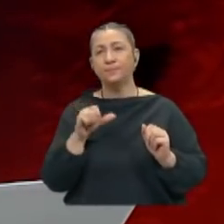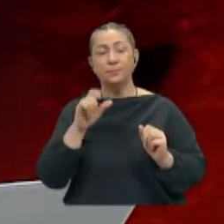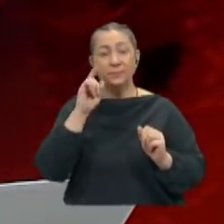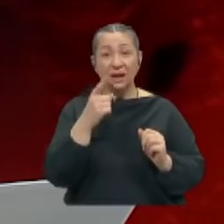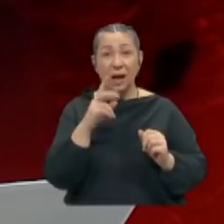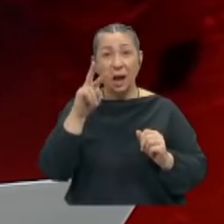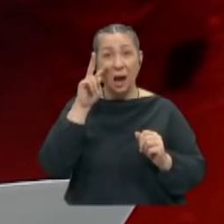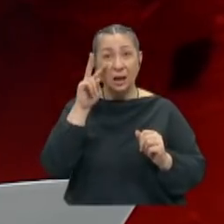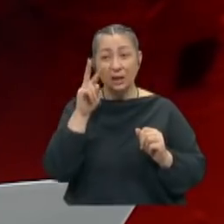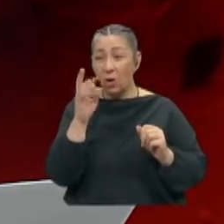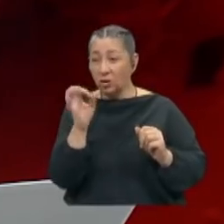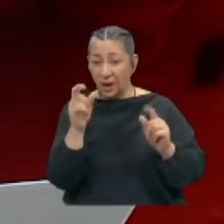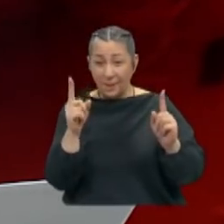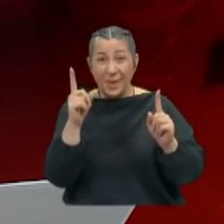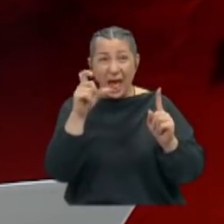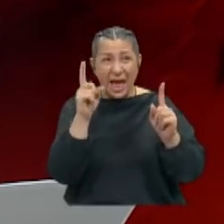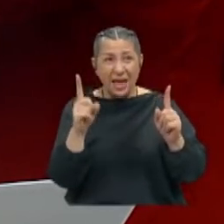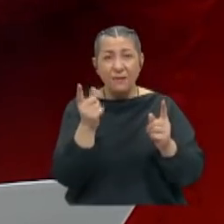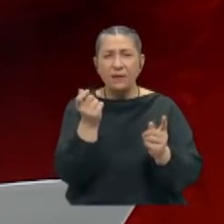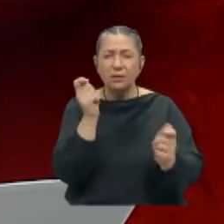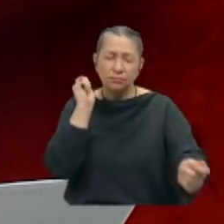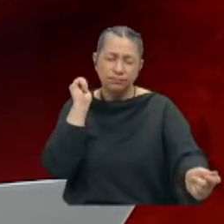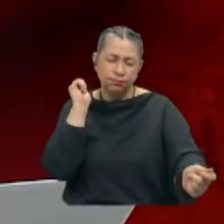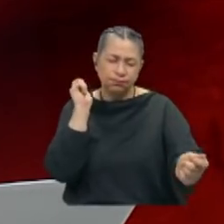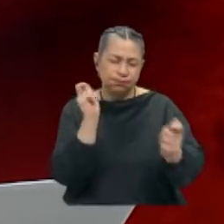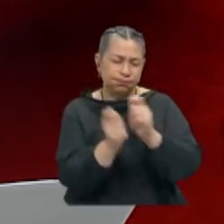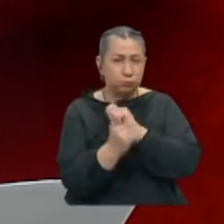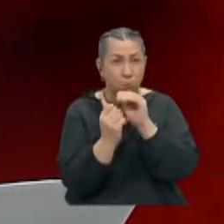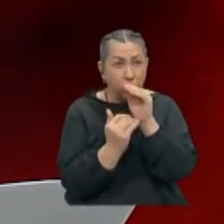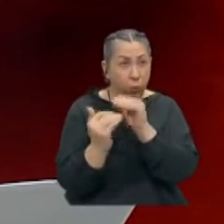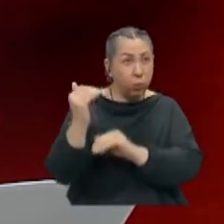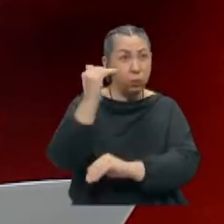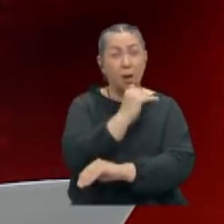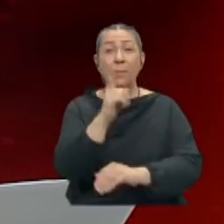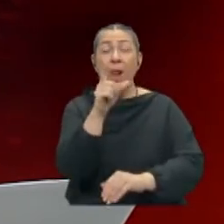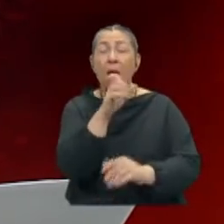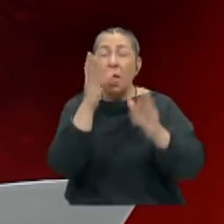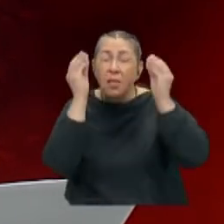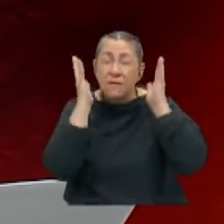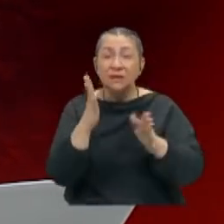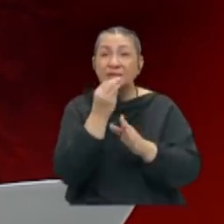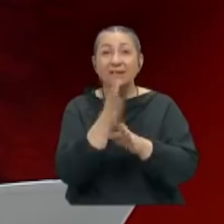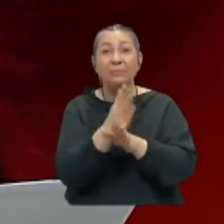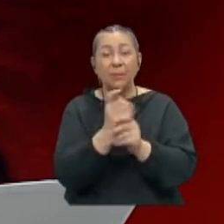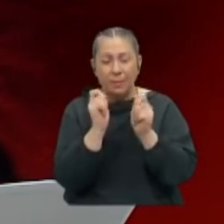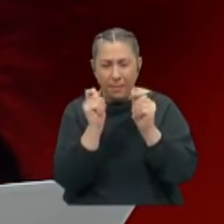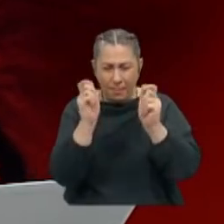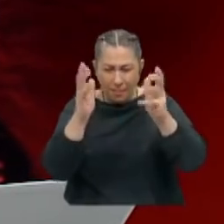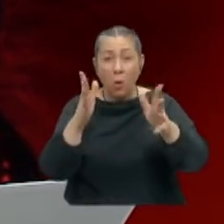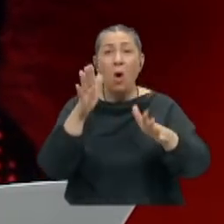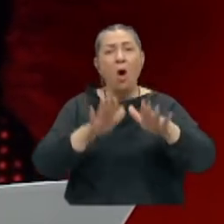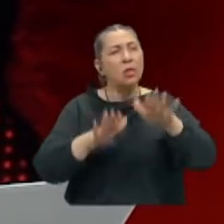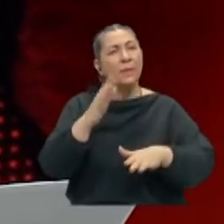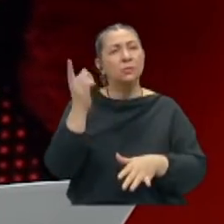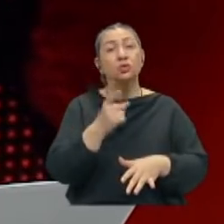Sadece Aralık'tan Ocağa bir ayda yaşanan fiyat değişimleri bile çok yüksek. Bir ayda en çok sebze fiyatları artarken